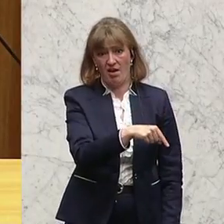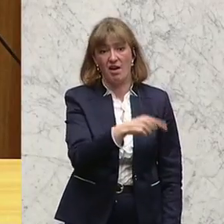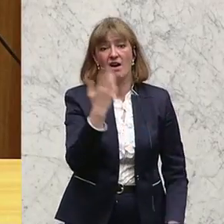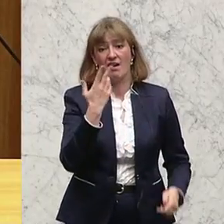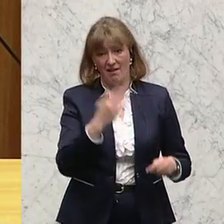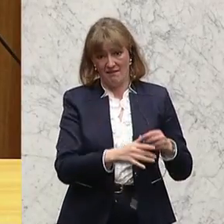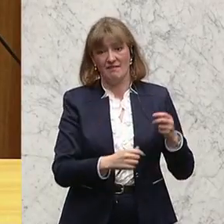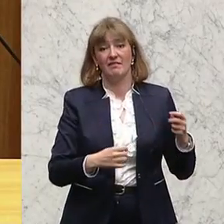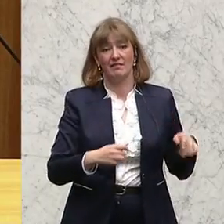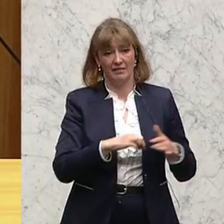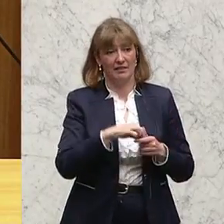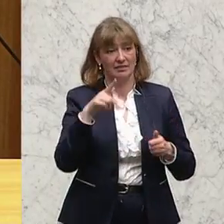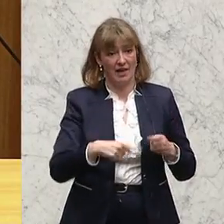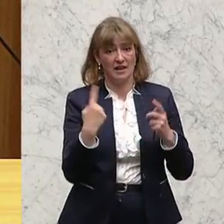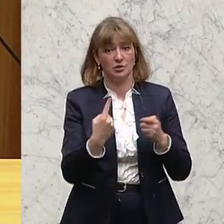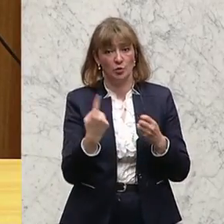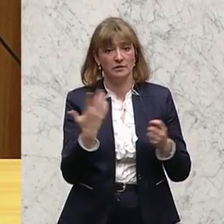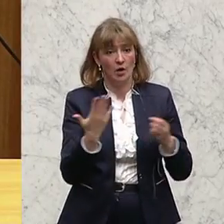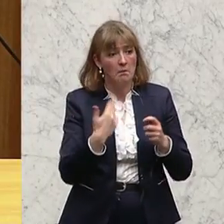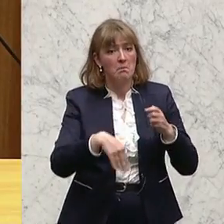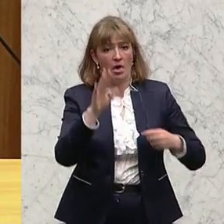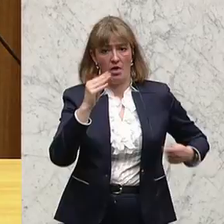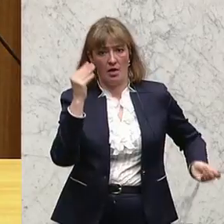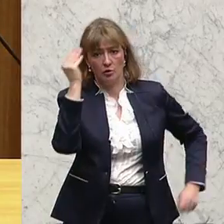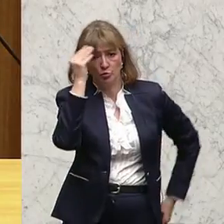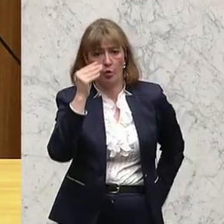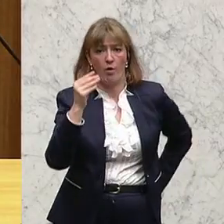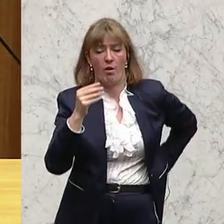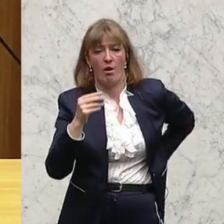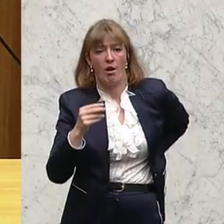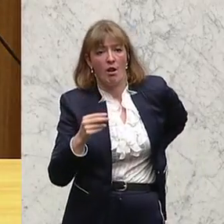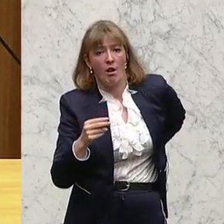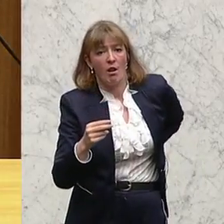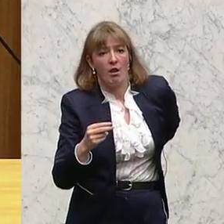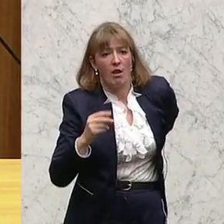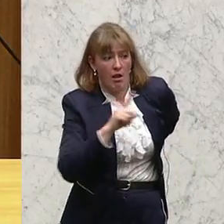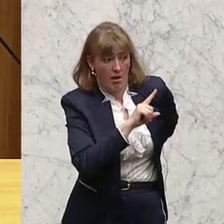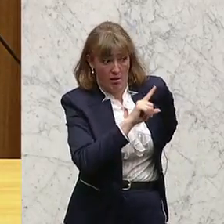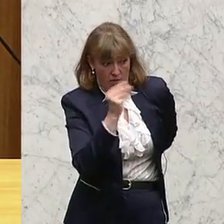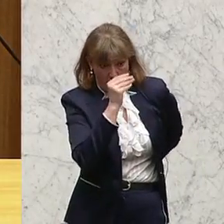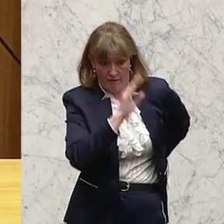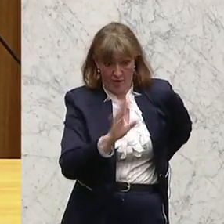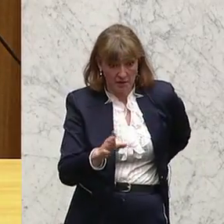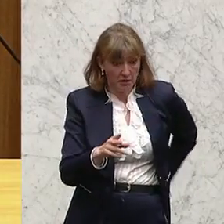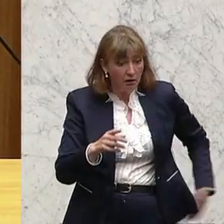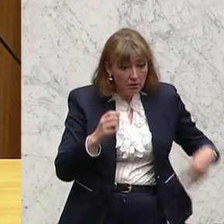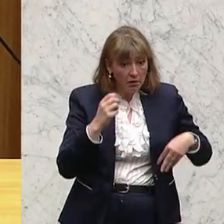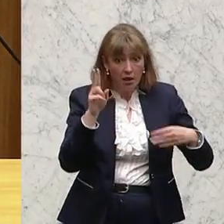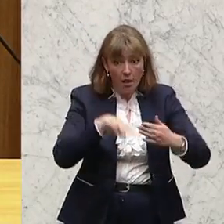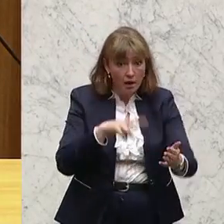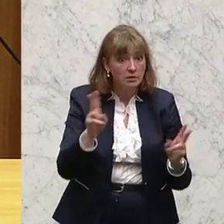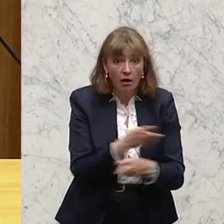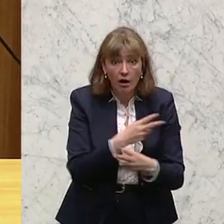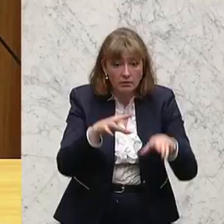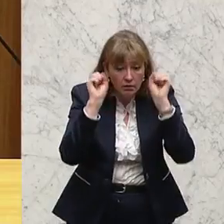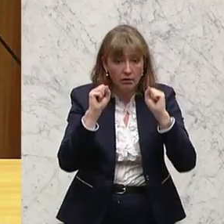der Situation, dass immer mehr Schulabgängerinnen und Schulabgänger nicht in der Lage sind, sinnerfassend zu lesen, zu schreiben,